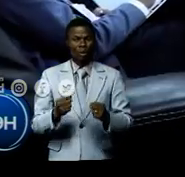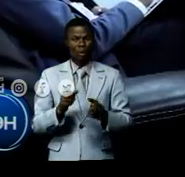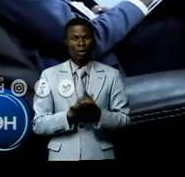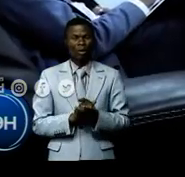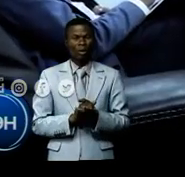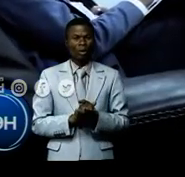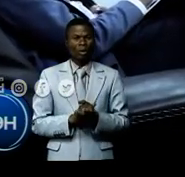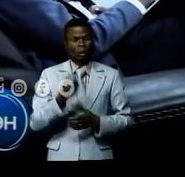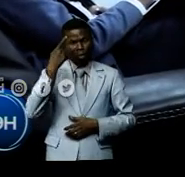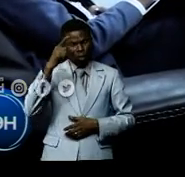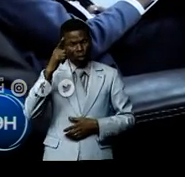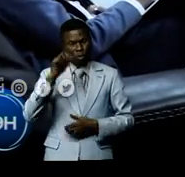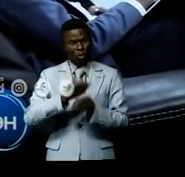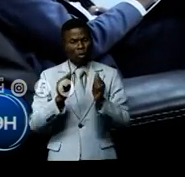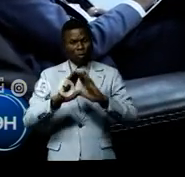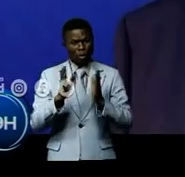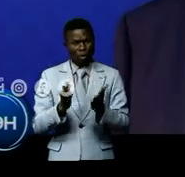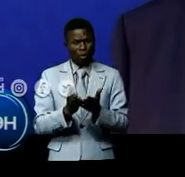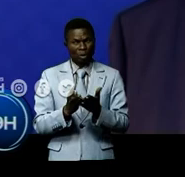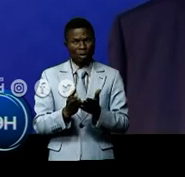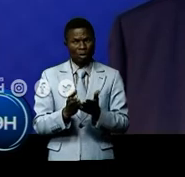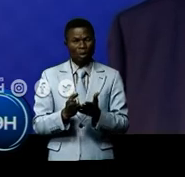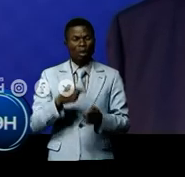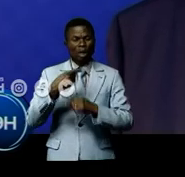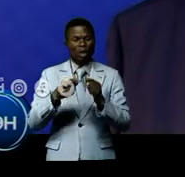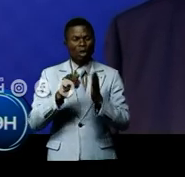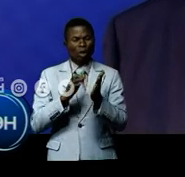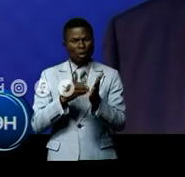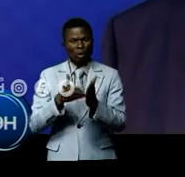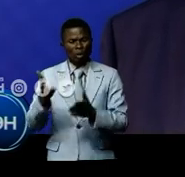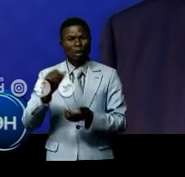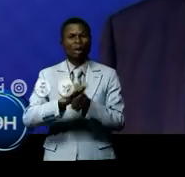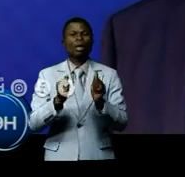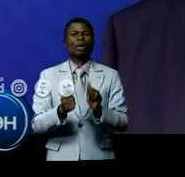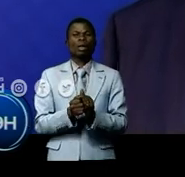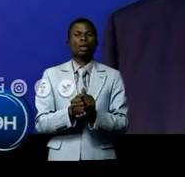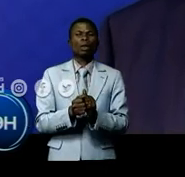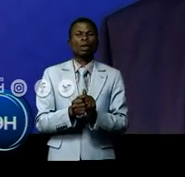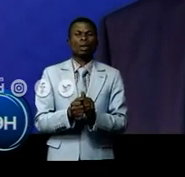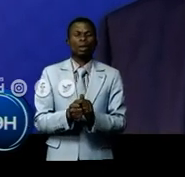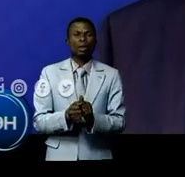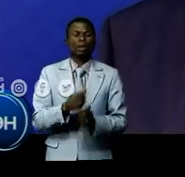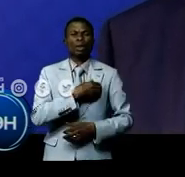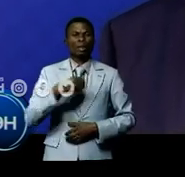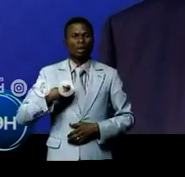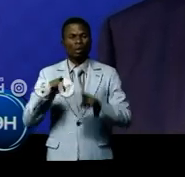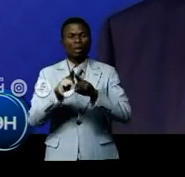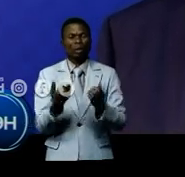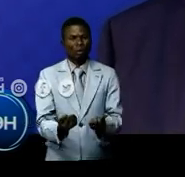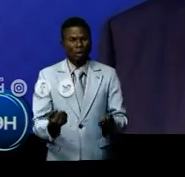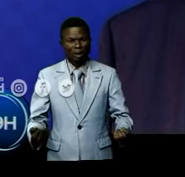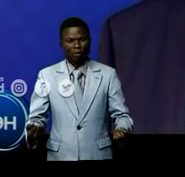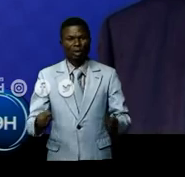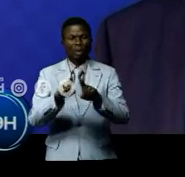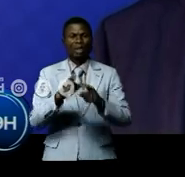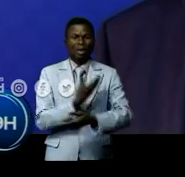se passe dans beaucoup de pays. Une attention particulière sur la situation de la mère, la situation de la femme, la situation